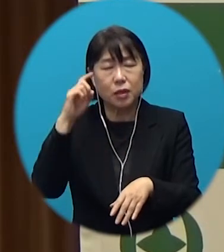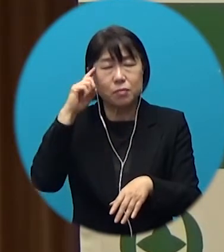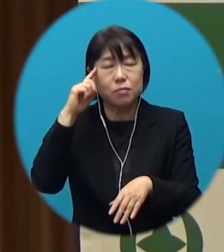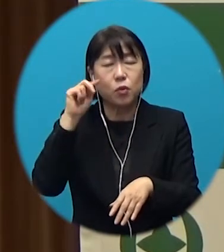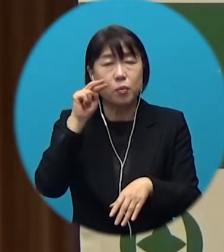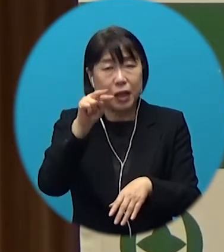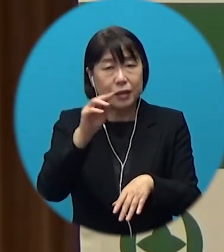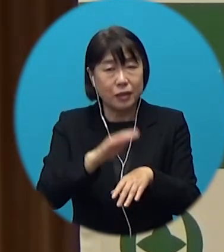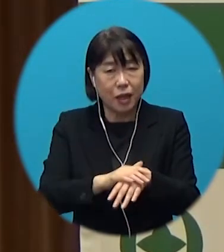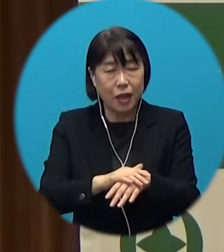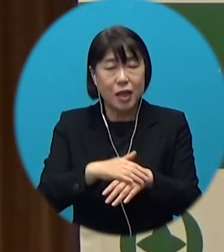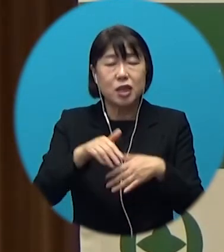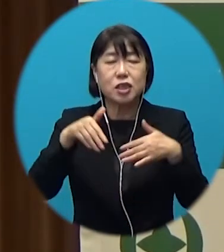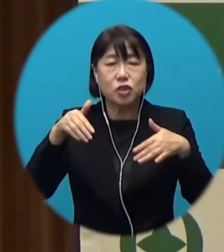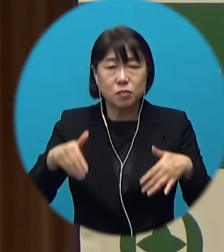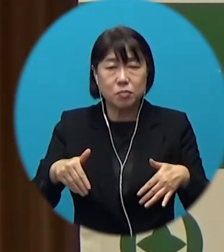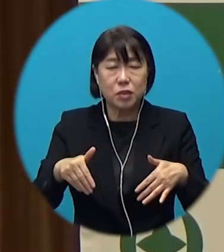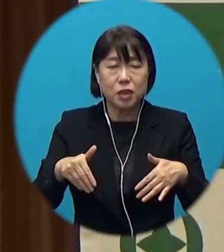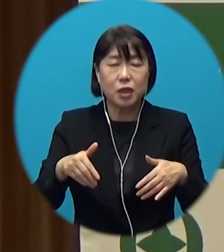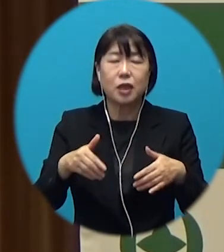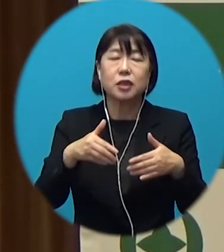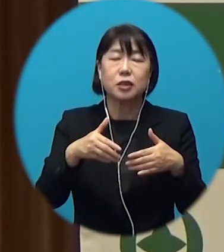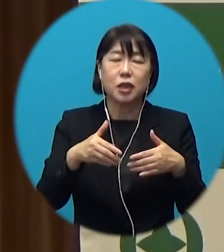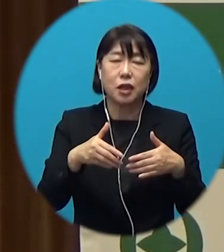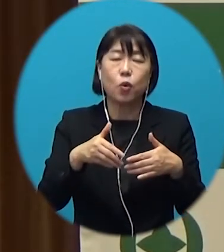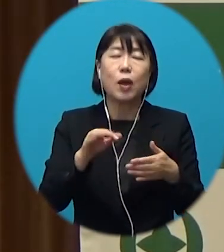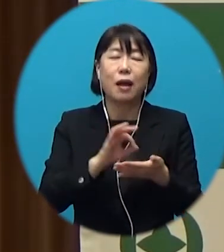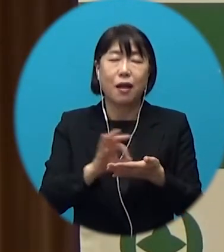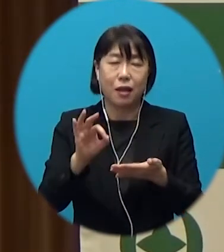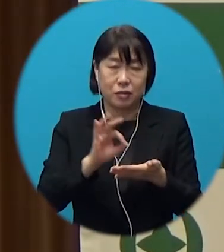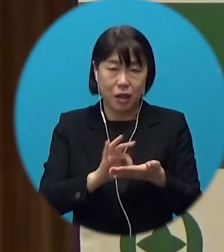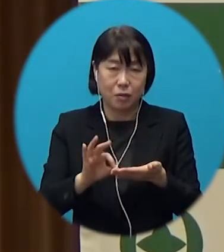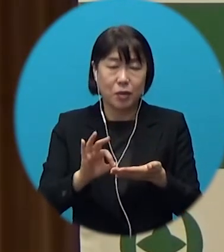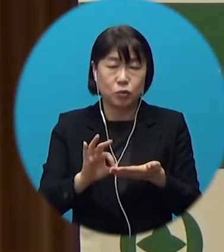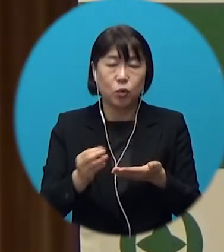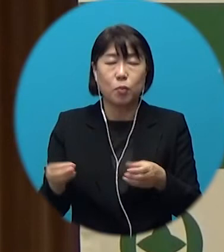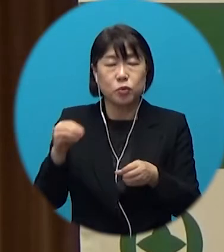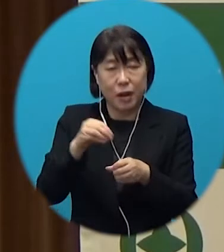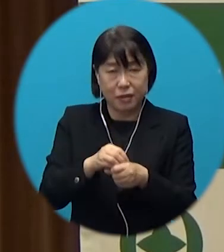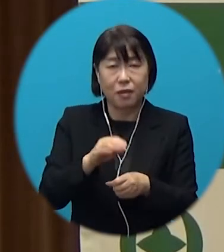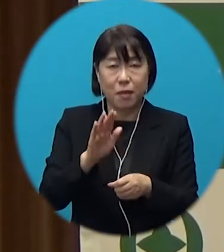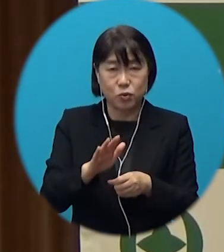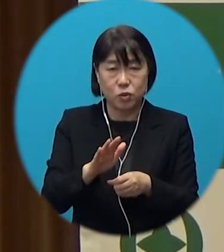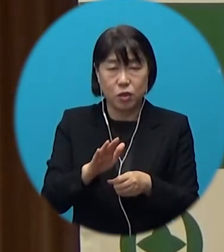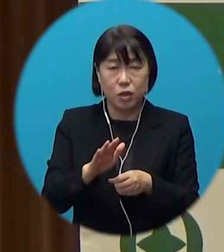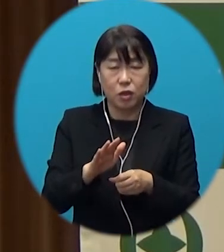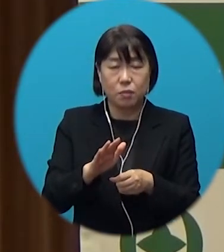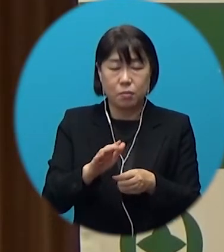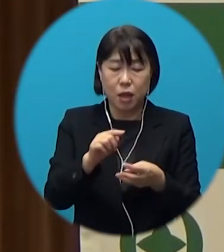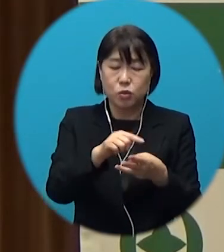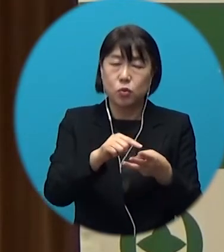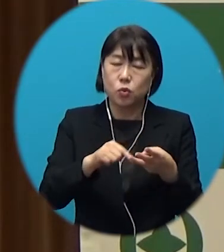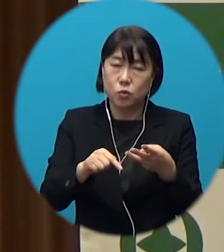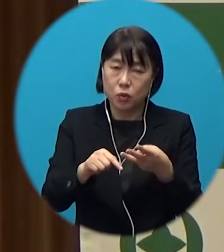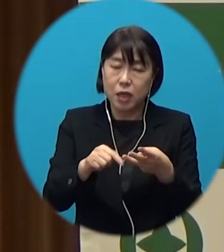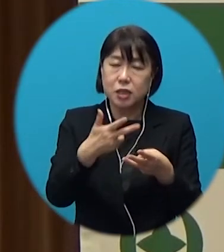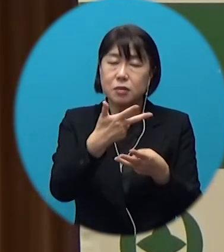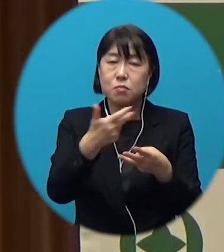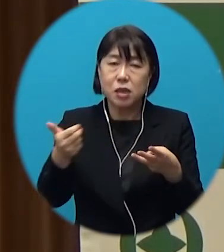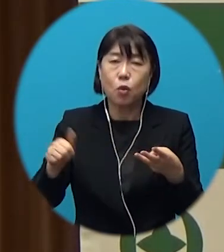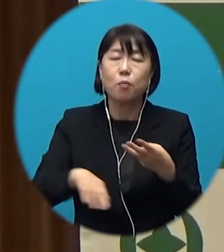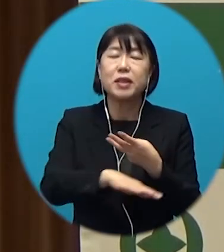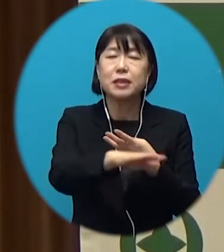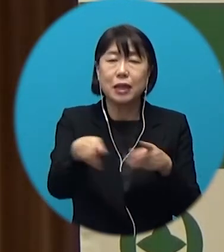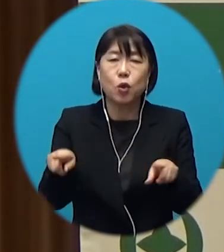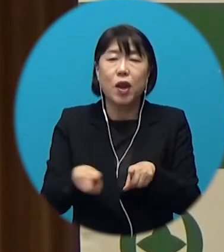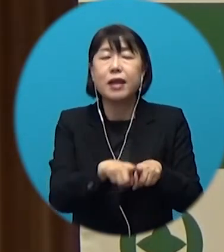仕組みですとかシステムの組み立てを行っていく、そういった観点も見せていただきまして、相乗効果というよりも、市民の皆さんと連携を